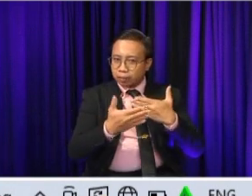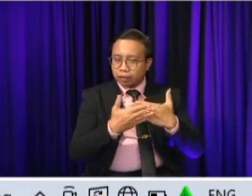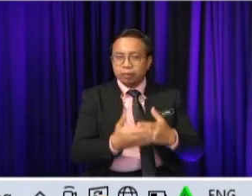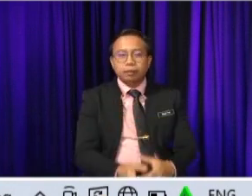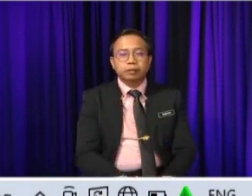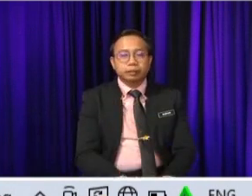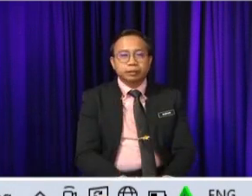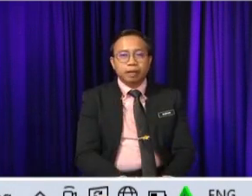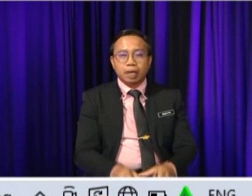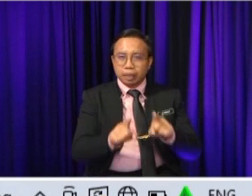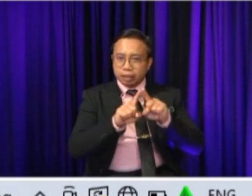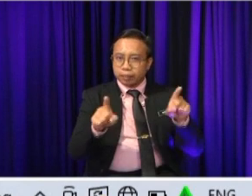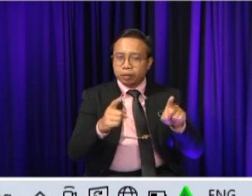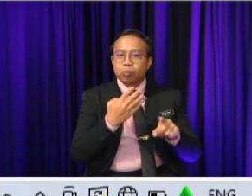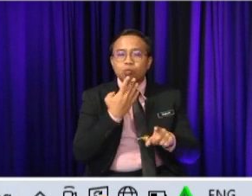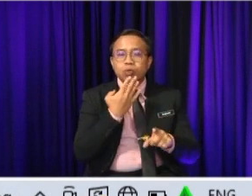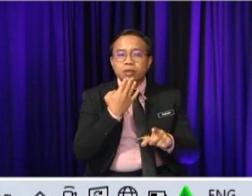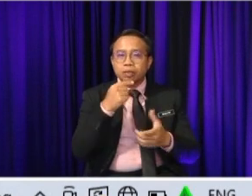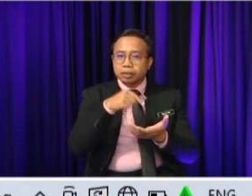tapi ini